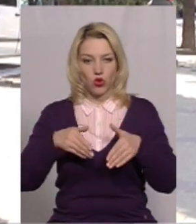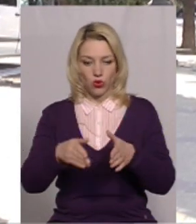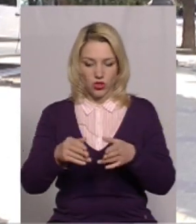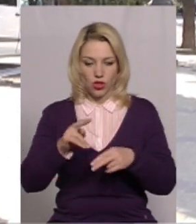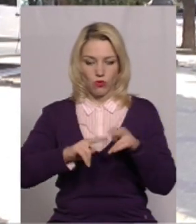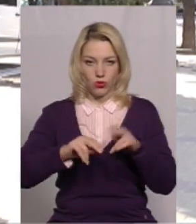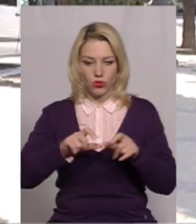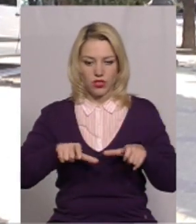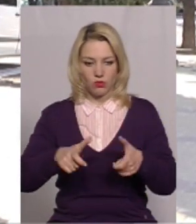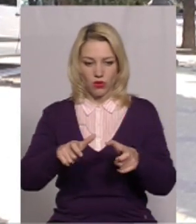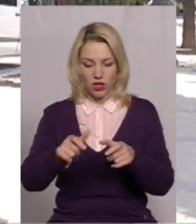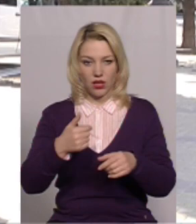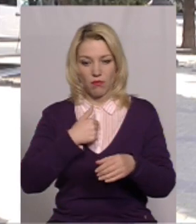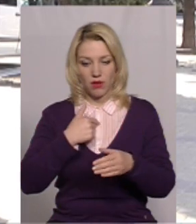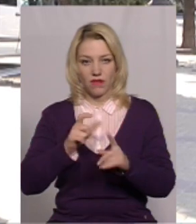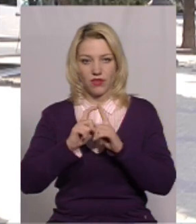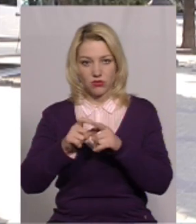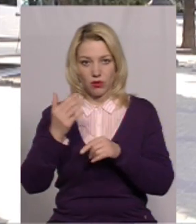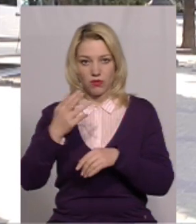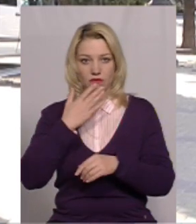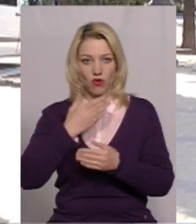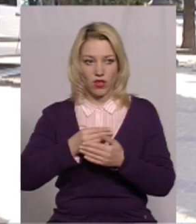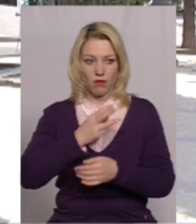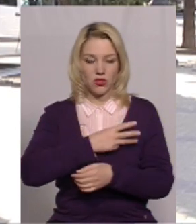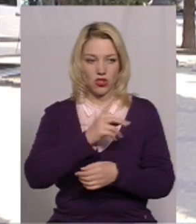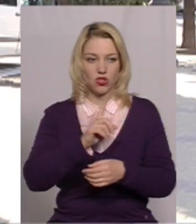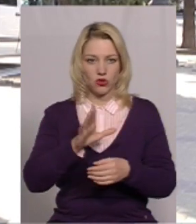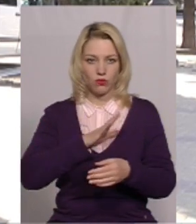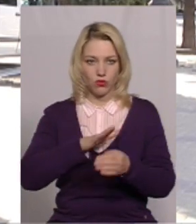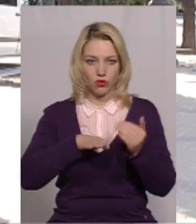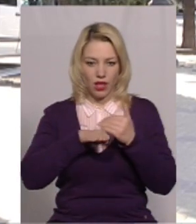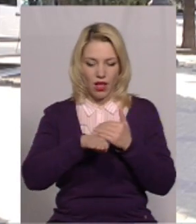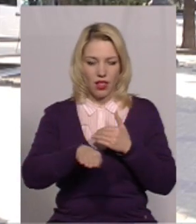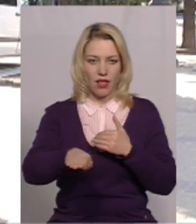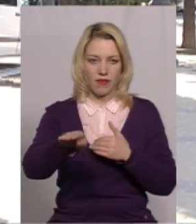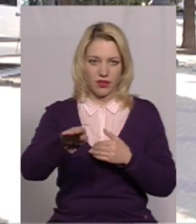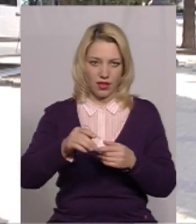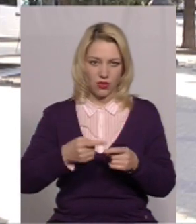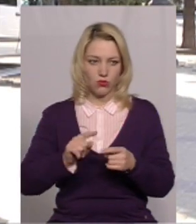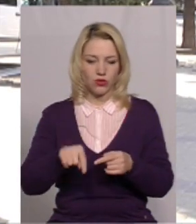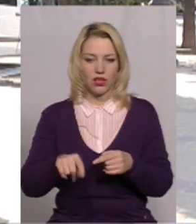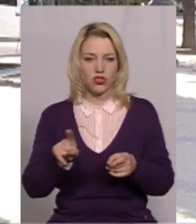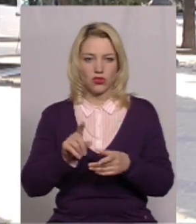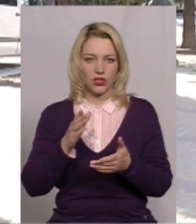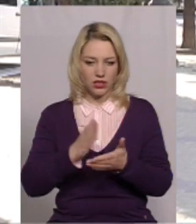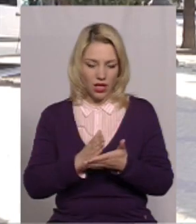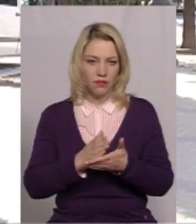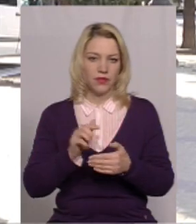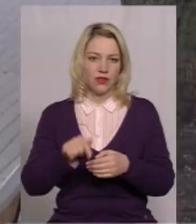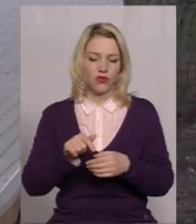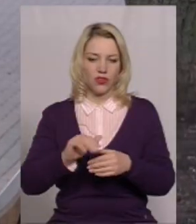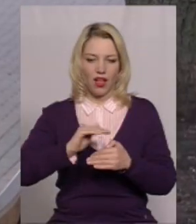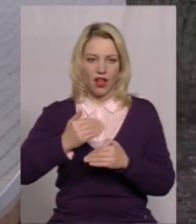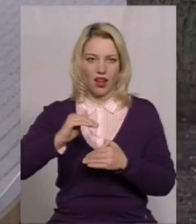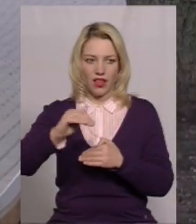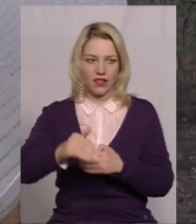побажання житлово-комунальному господарству, щоб вони клали більш гладку бруківку, тому що та, що існує, вона досить